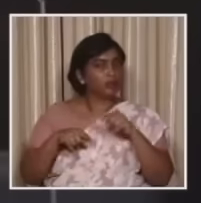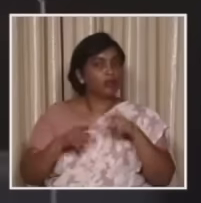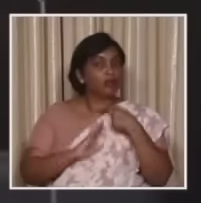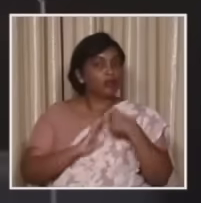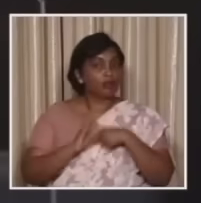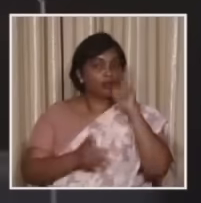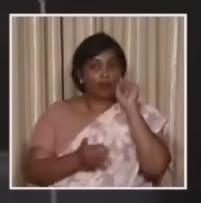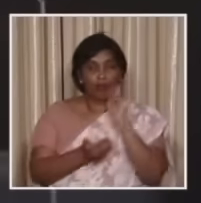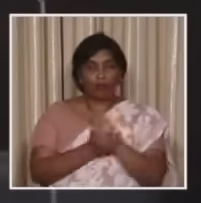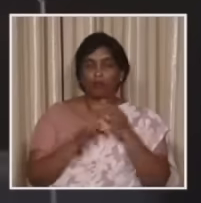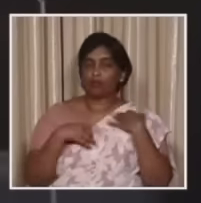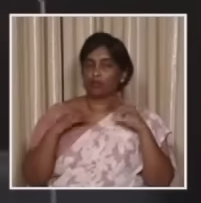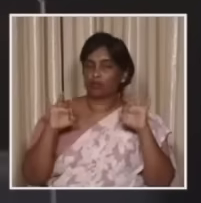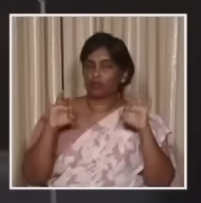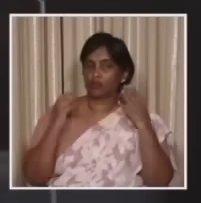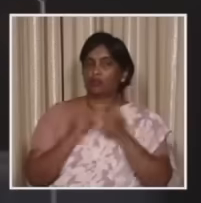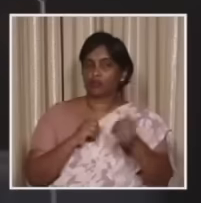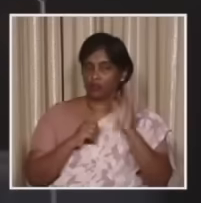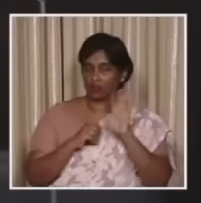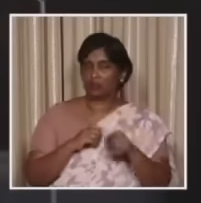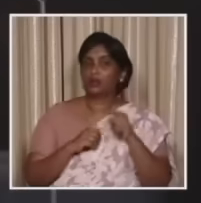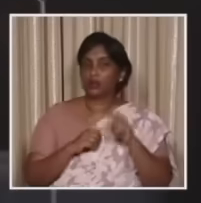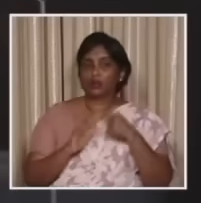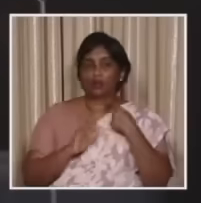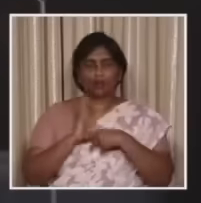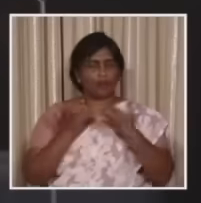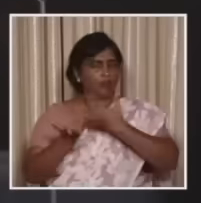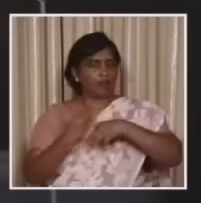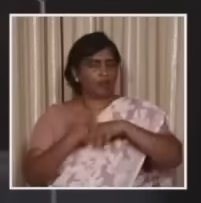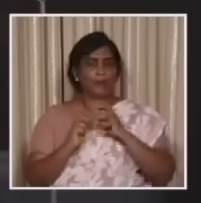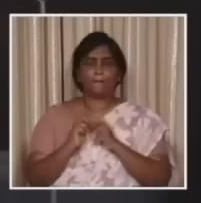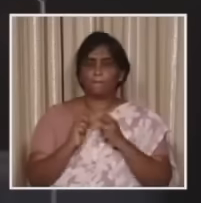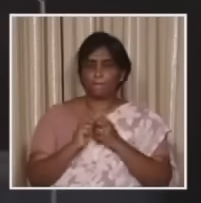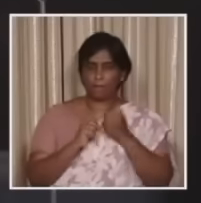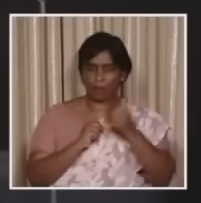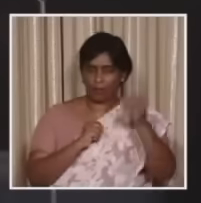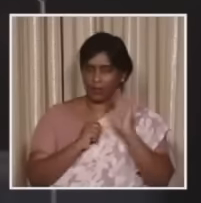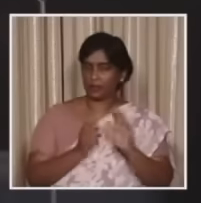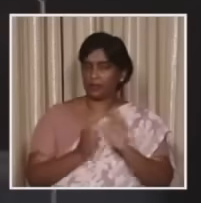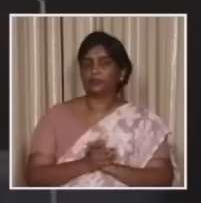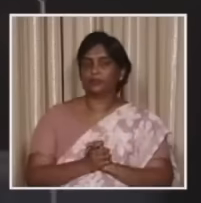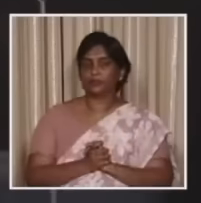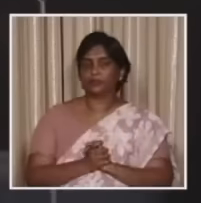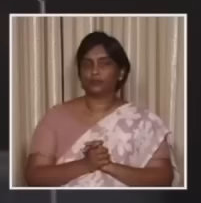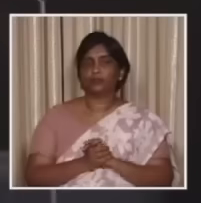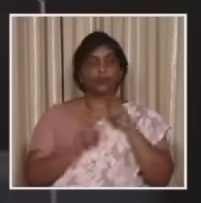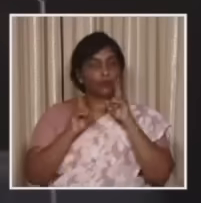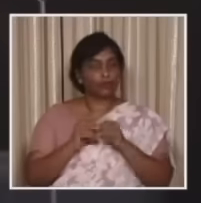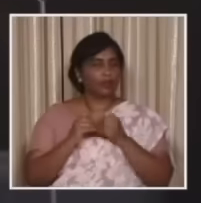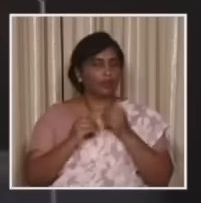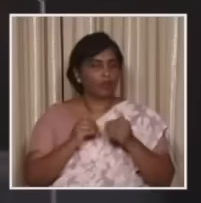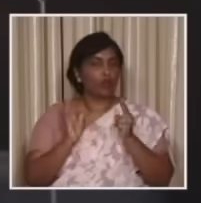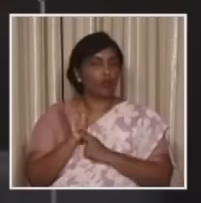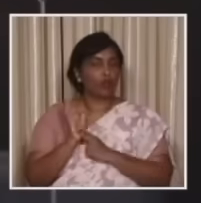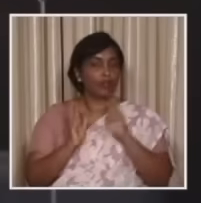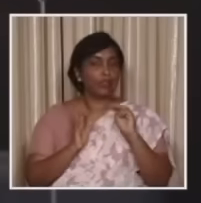රටේ ආරක්ෂාව දුර්වල කිරීමට පියවර අරගෙන තියෙනවා. රට අර්බුදකාරී තත්ත්වයක තල්ලු කරන පියවර අරගෙන තියෙනවා. එහෙම යනකොට තමයි